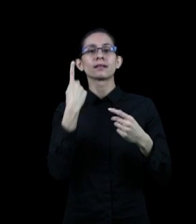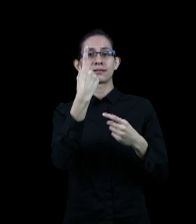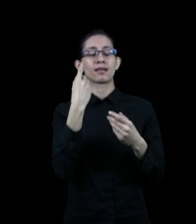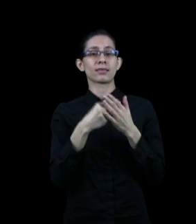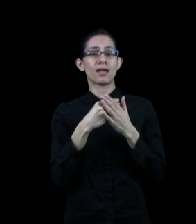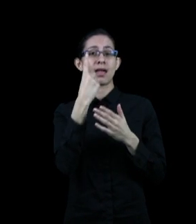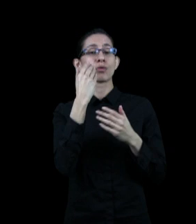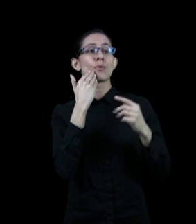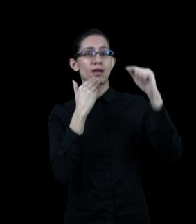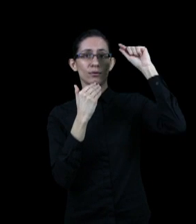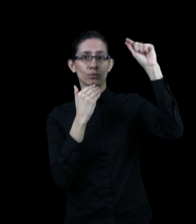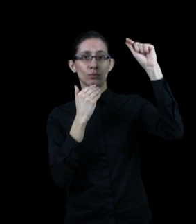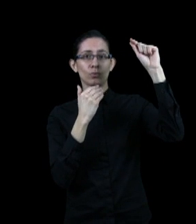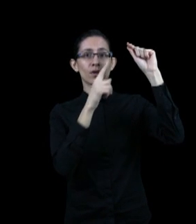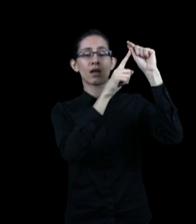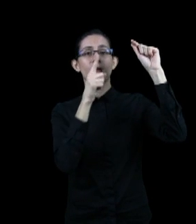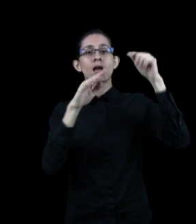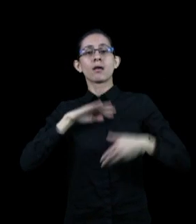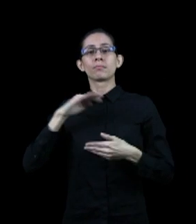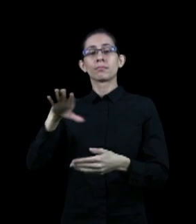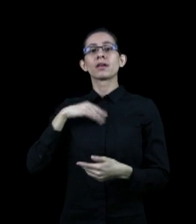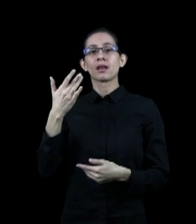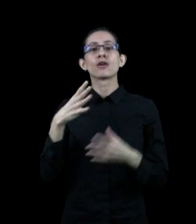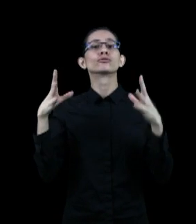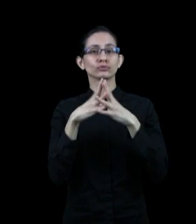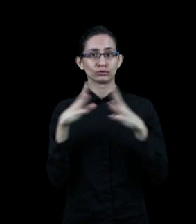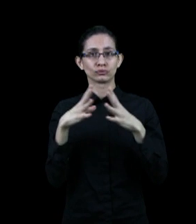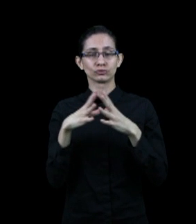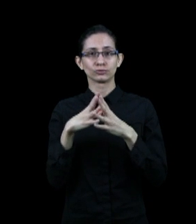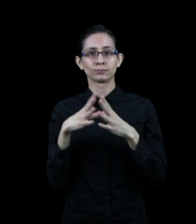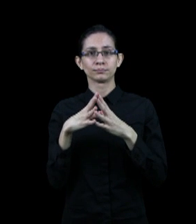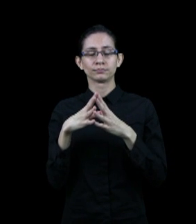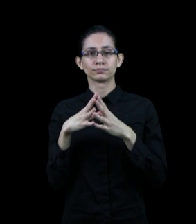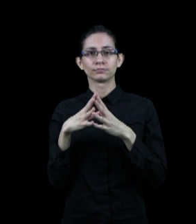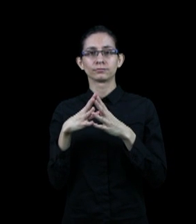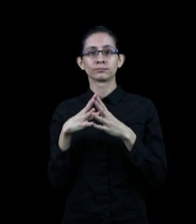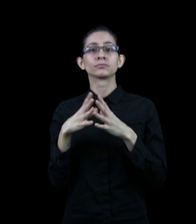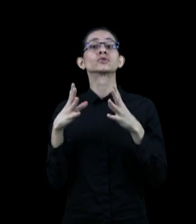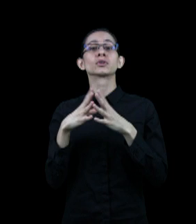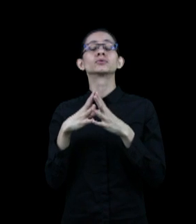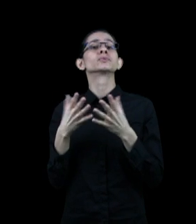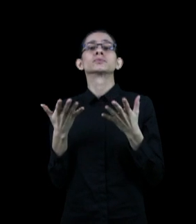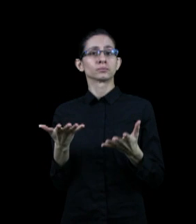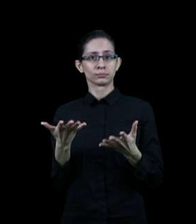że przy cenie 1 dolara, że przy cenie 1 dolara wielkość podaży wynosi 10.